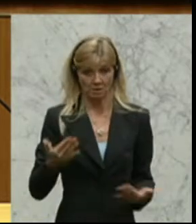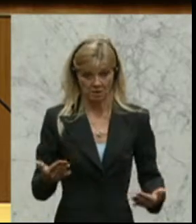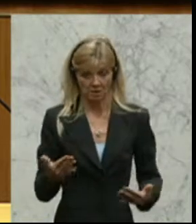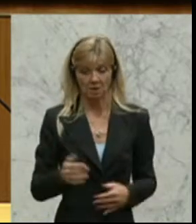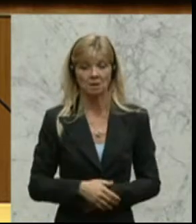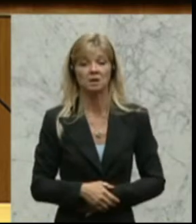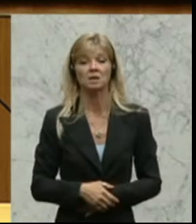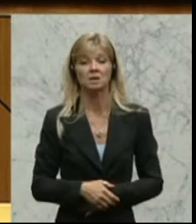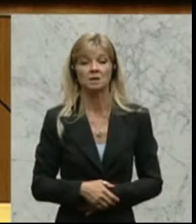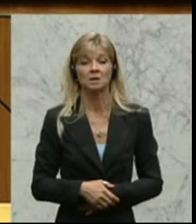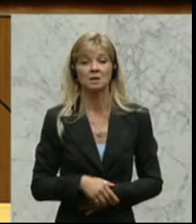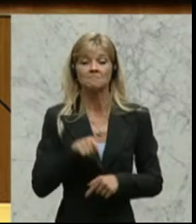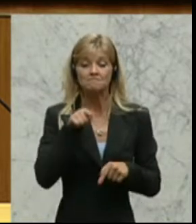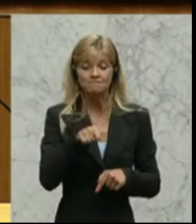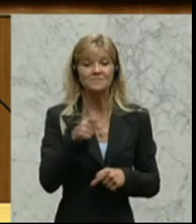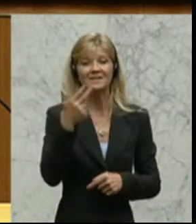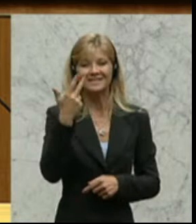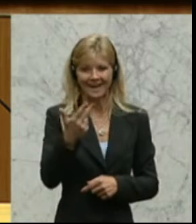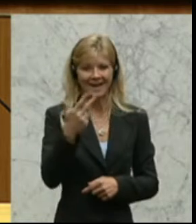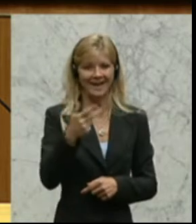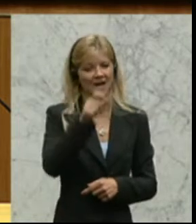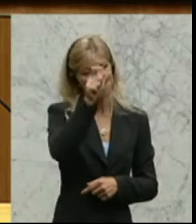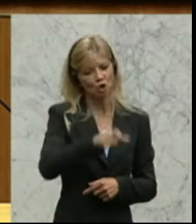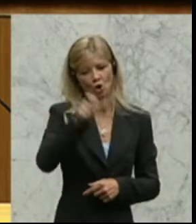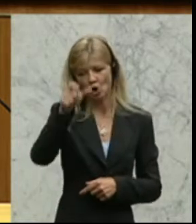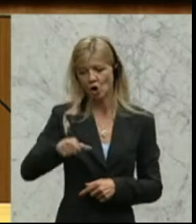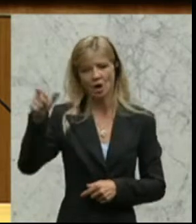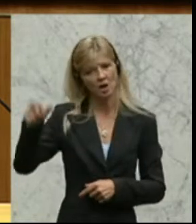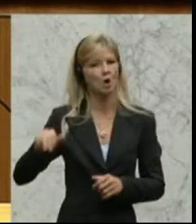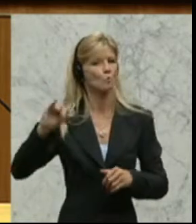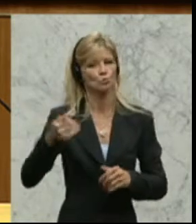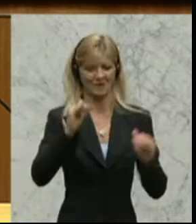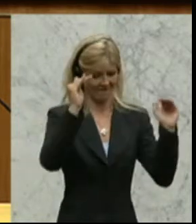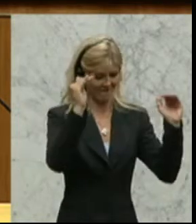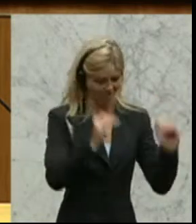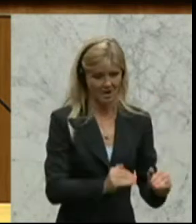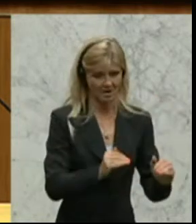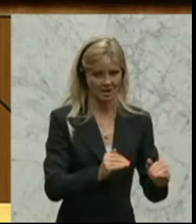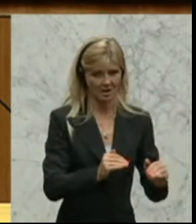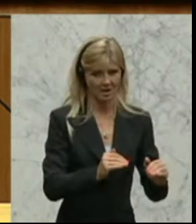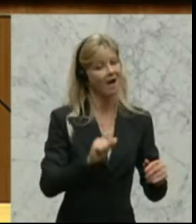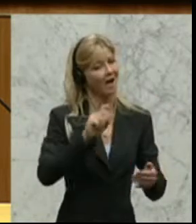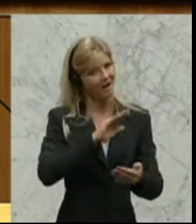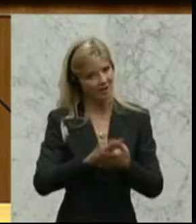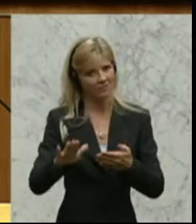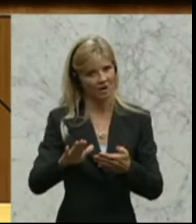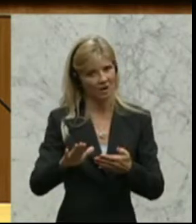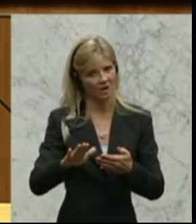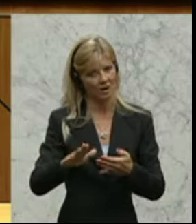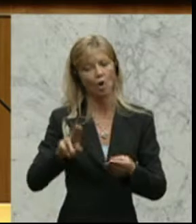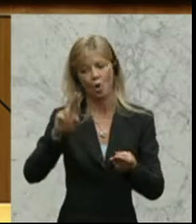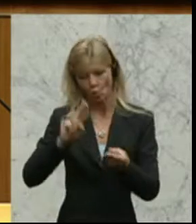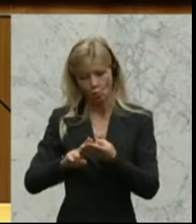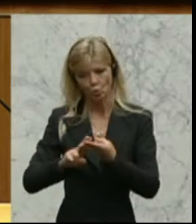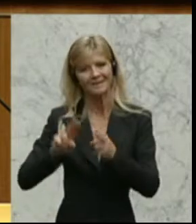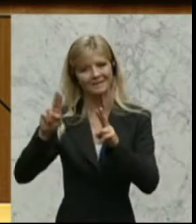das müssen die drei Säulen der Steuerpolitik sein. Es muss weniger werden, es muss einfacher werden und es muss gerechter